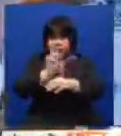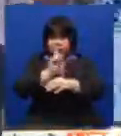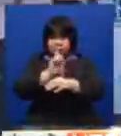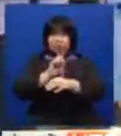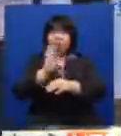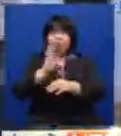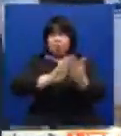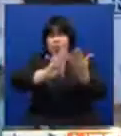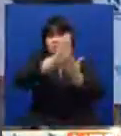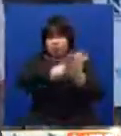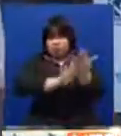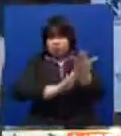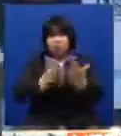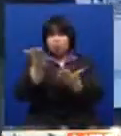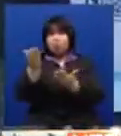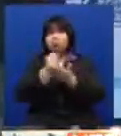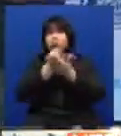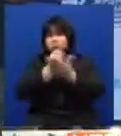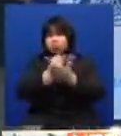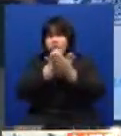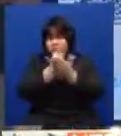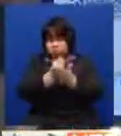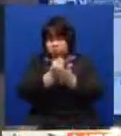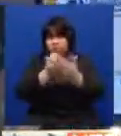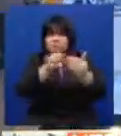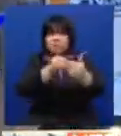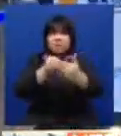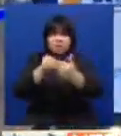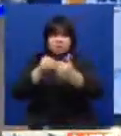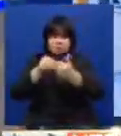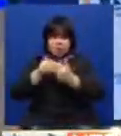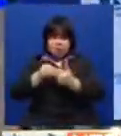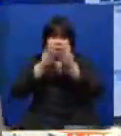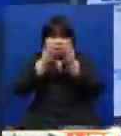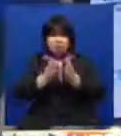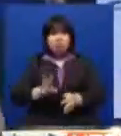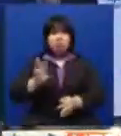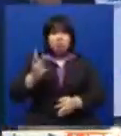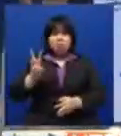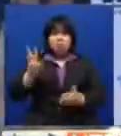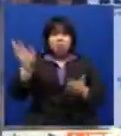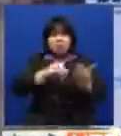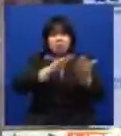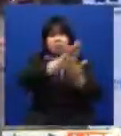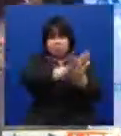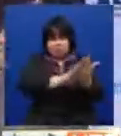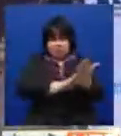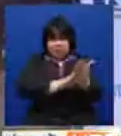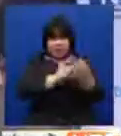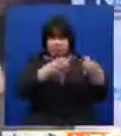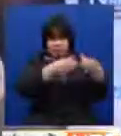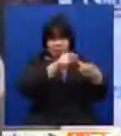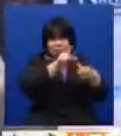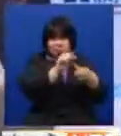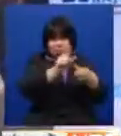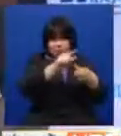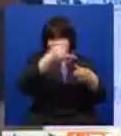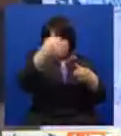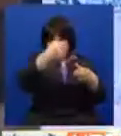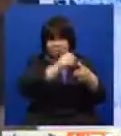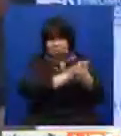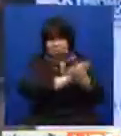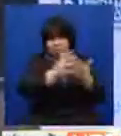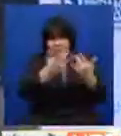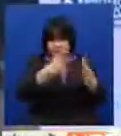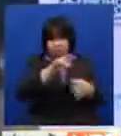ประสานความช่วยเหลือเดินทางกลับถึงประเทศอีก 6คนหลังจากที่มีแรงงานชุดแรก 21คนเดินทางกลับถึง